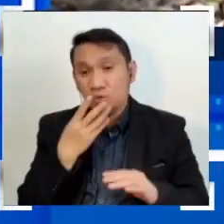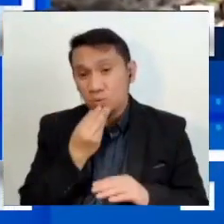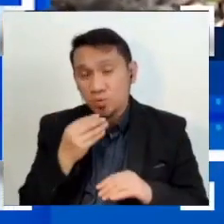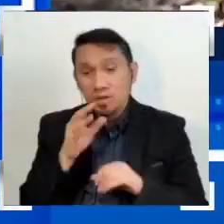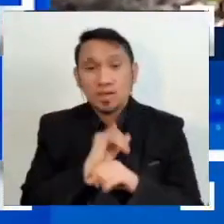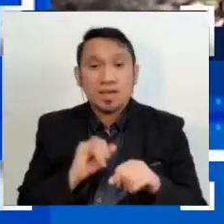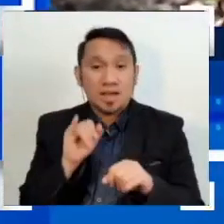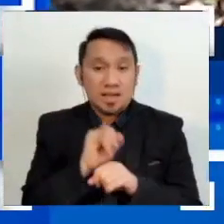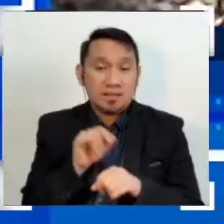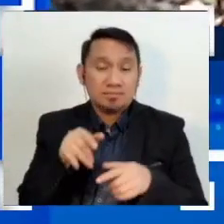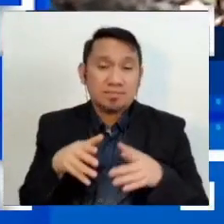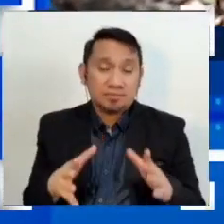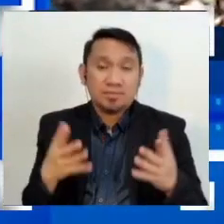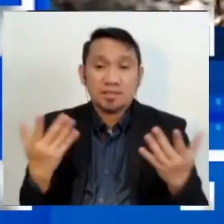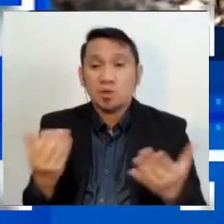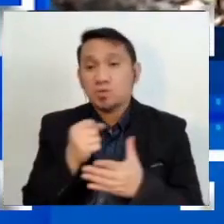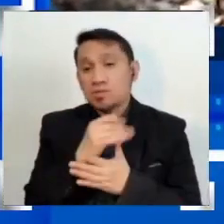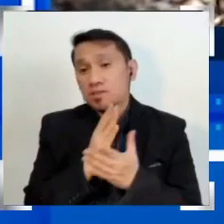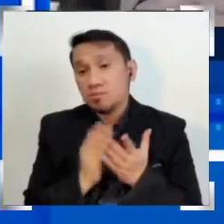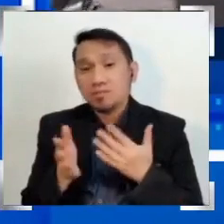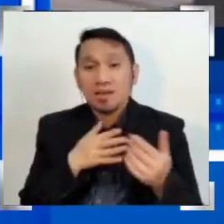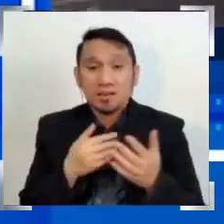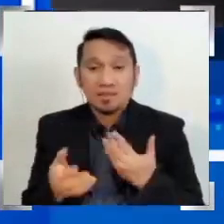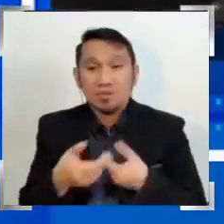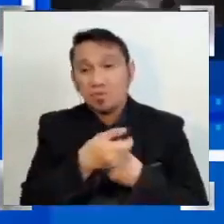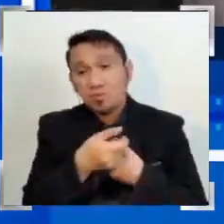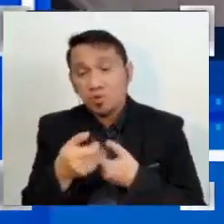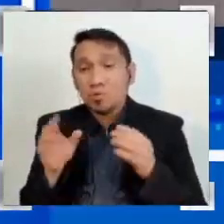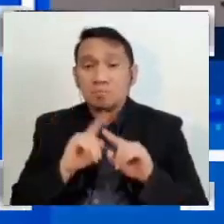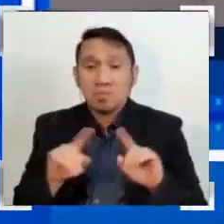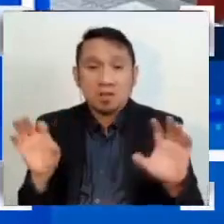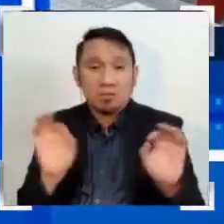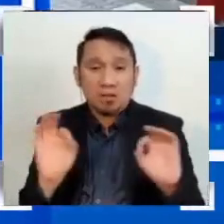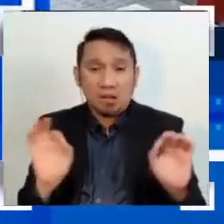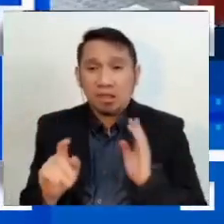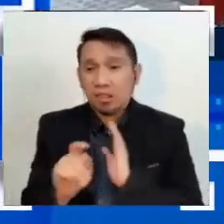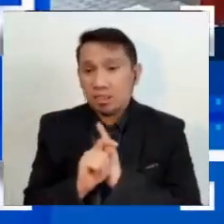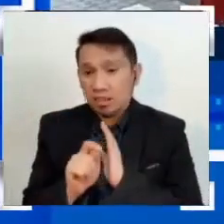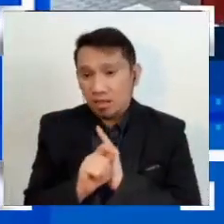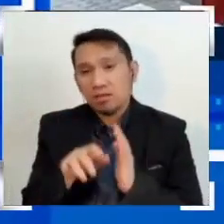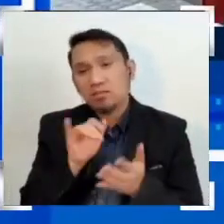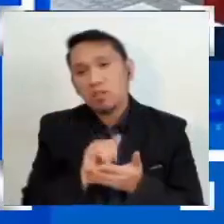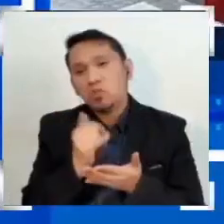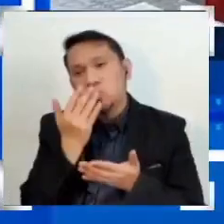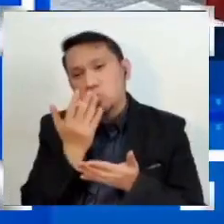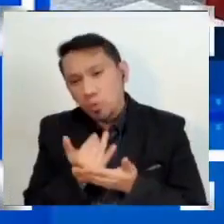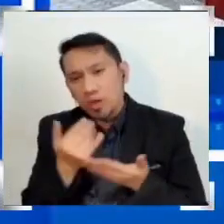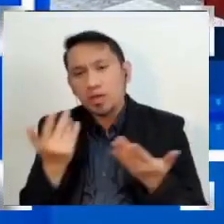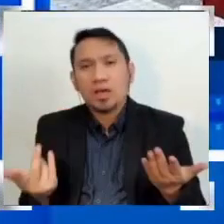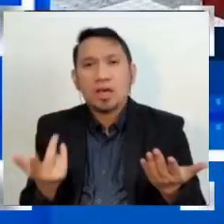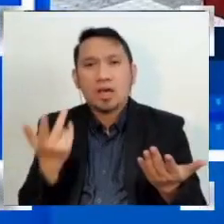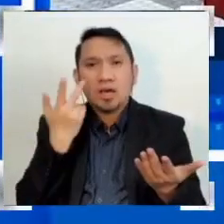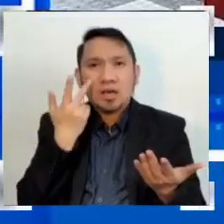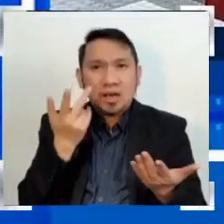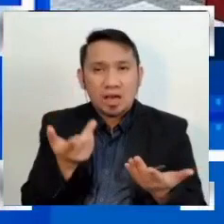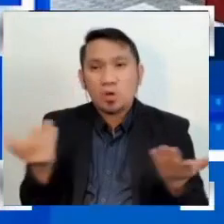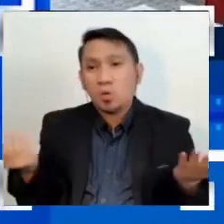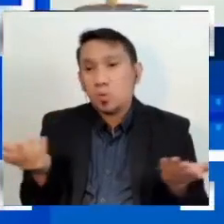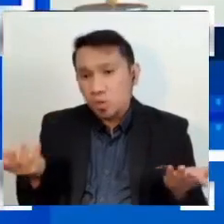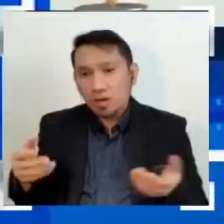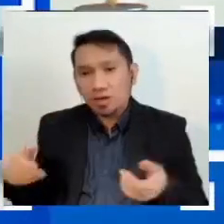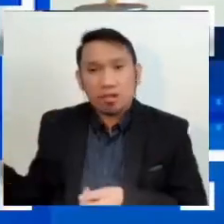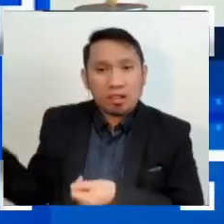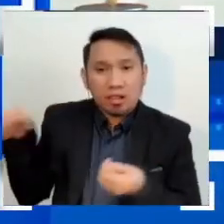municipality na ang ilan kahit may bumbero ay wala namang fire trucks. Kaya madalas tinitimba lang ang tubig sa pagresponde sa